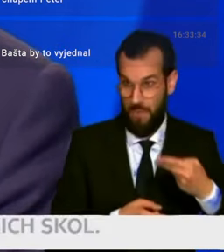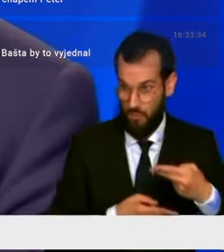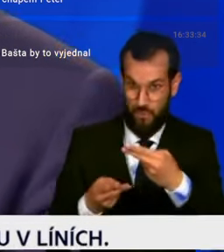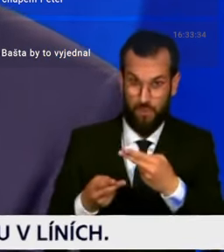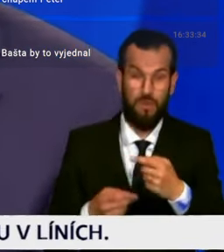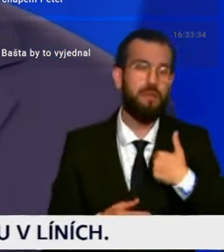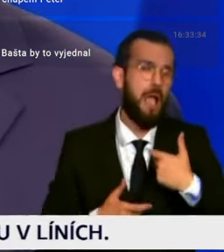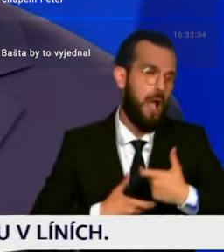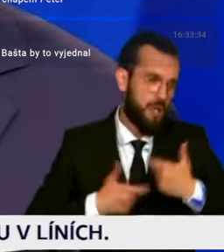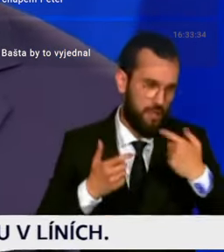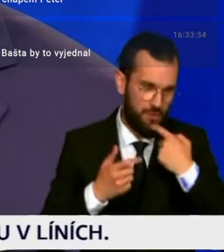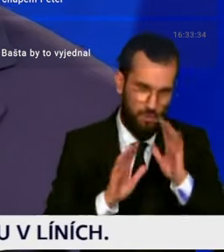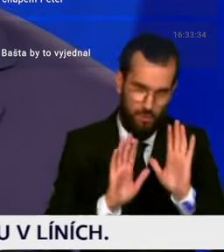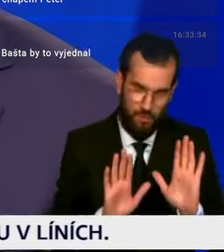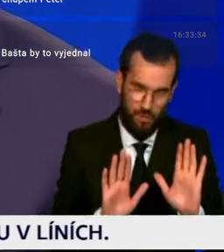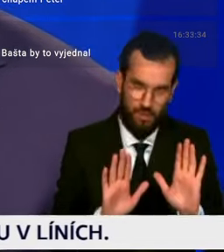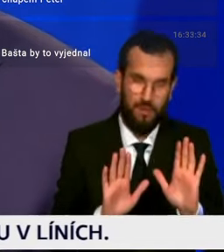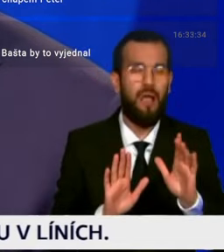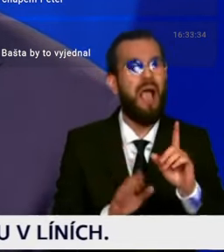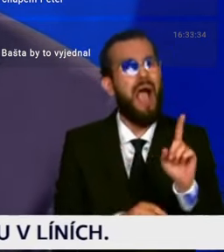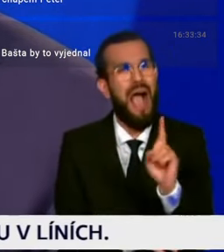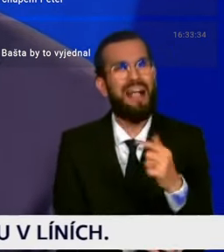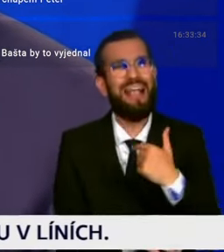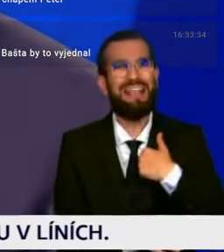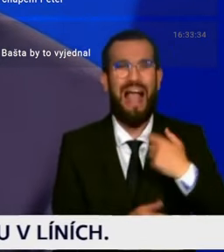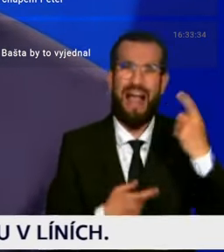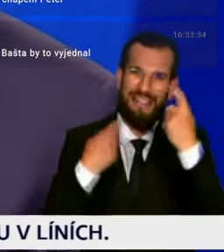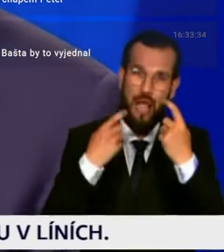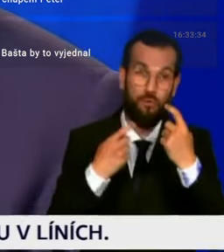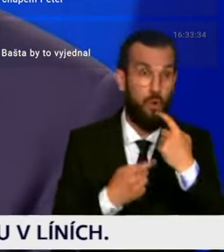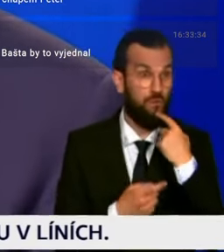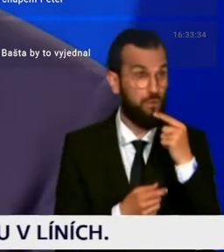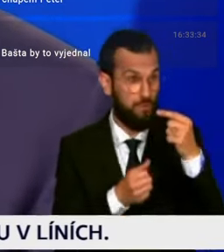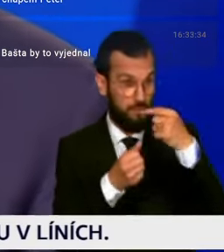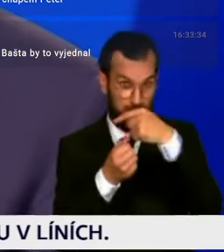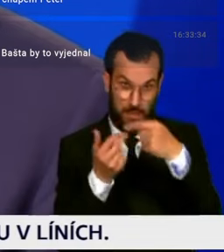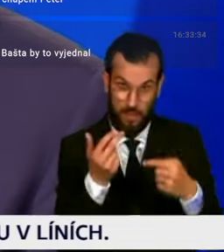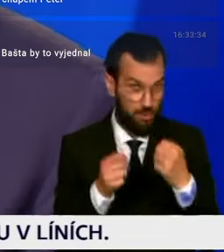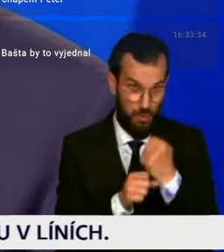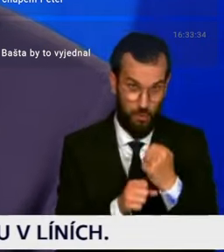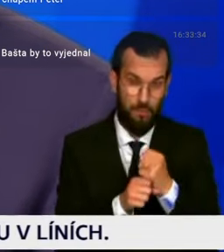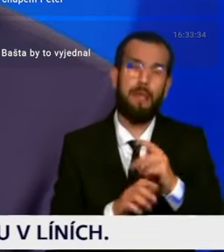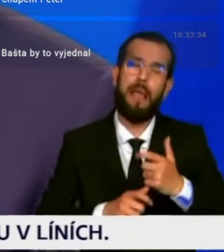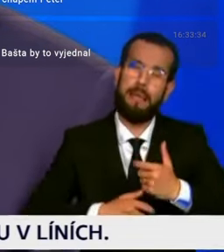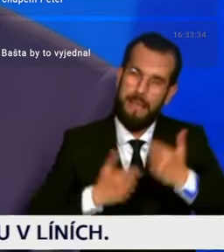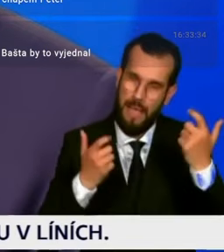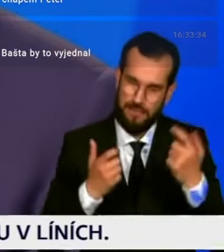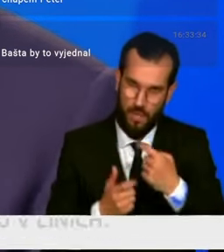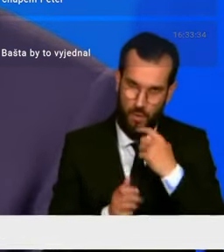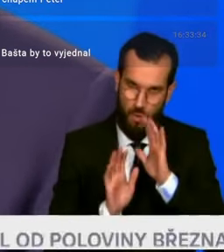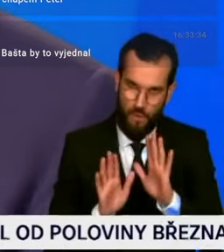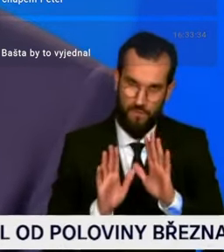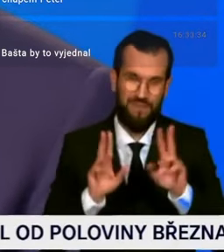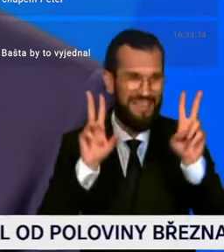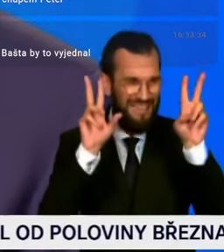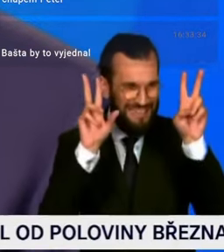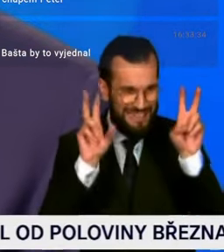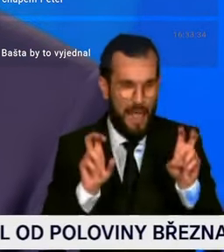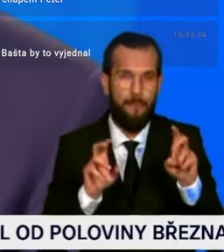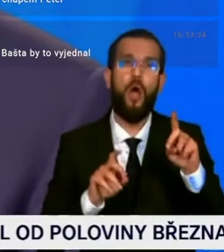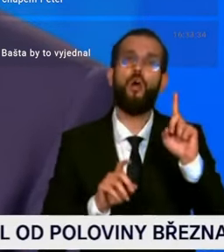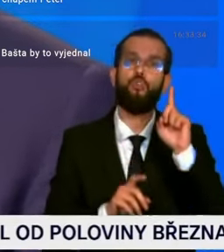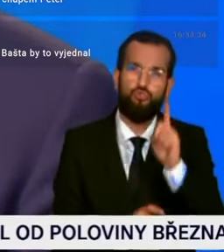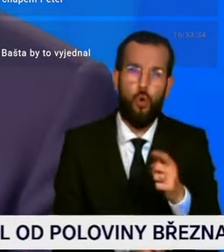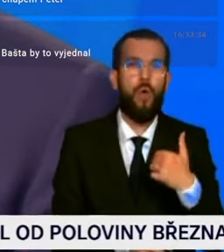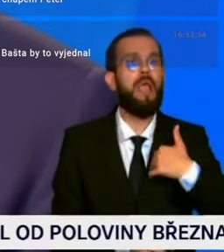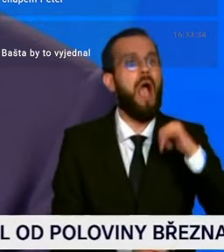povedal veľmi jasne kde sa uchádzam a akými mojimi postojmi č k ničomu z tohto sa nez hovorím veľmi Jasne v ktorých oblastiach a akým spôsobom